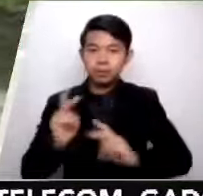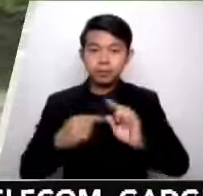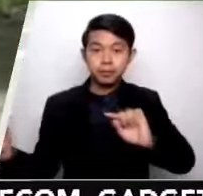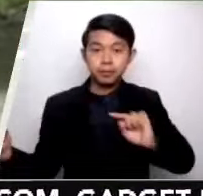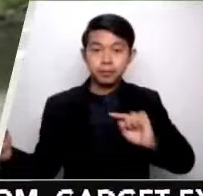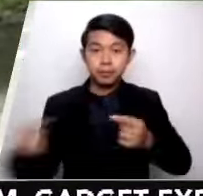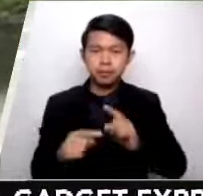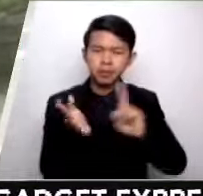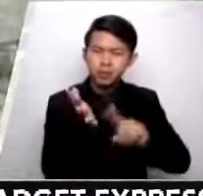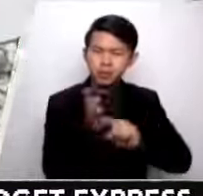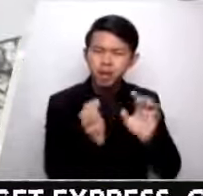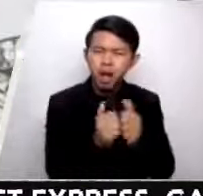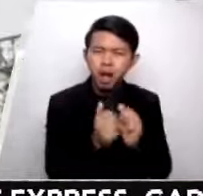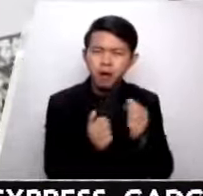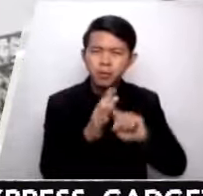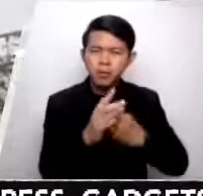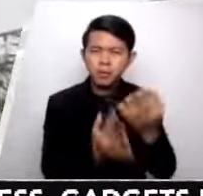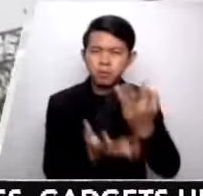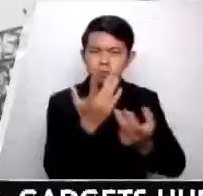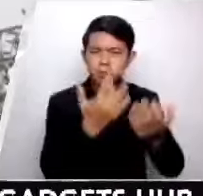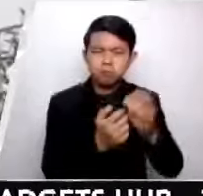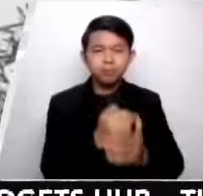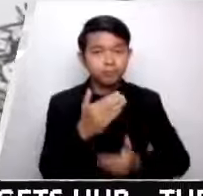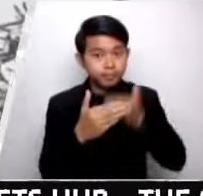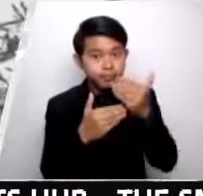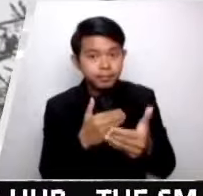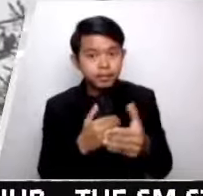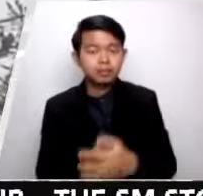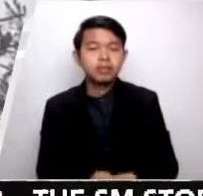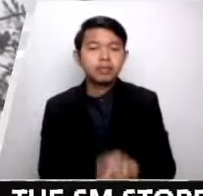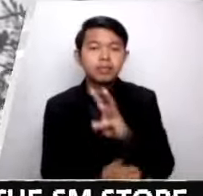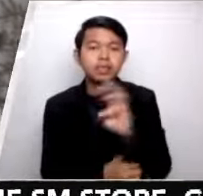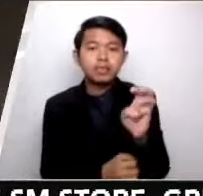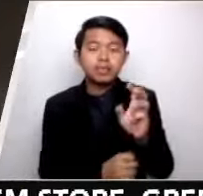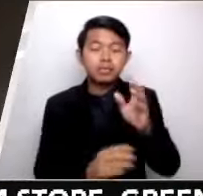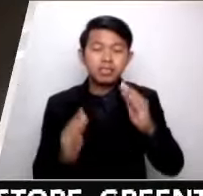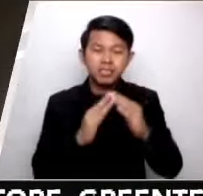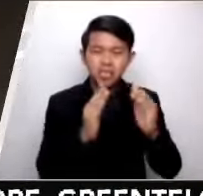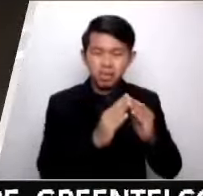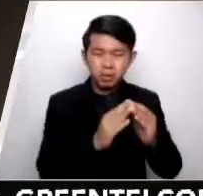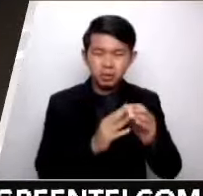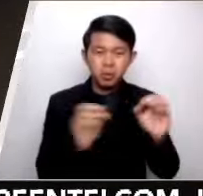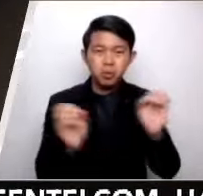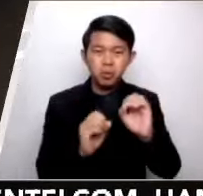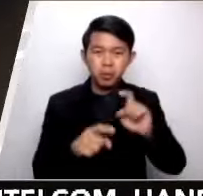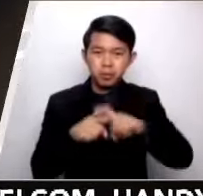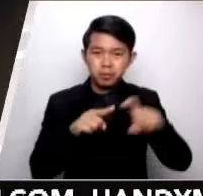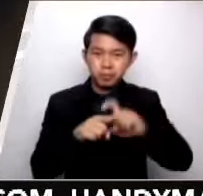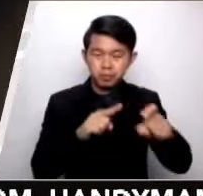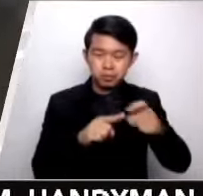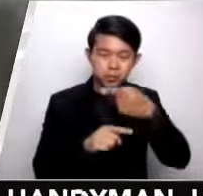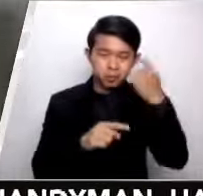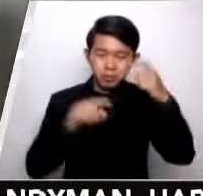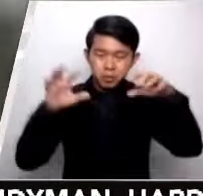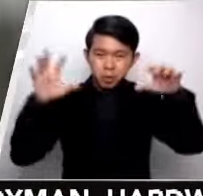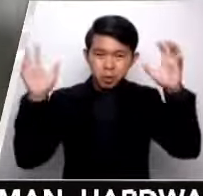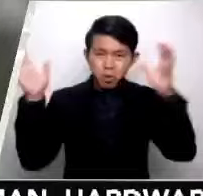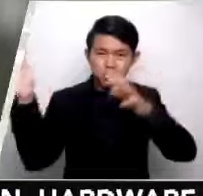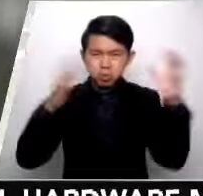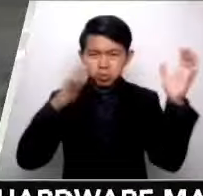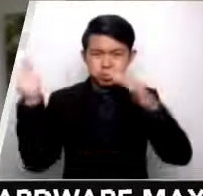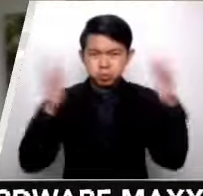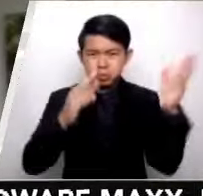Halos 400,000 bahay. Wala pa rin supply ng kuryente matapos ang pananalasa ng Bagyong Christine ayon sa